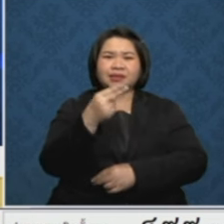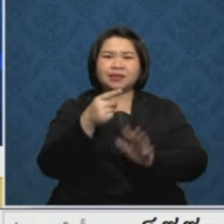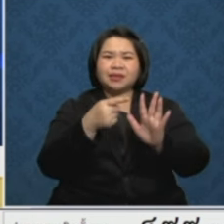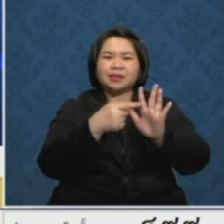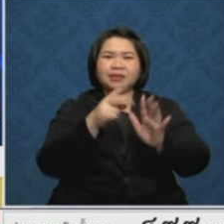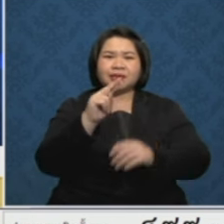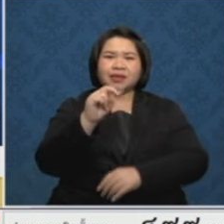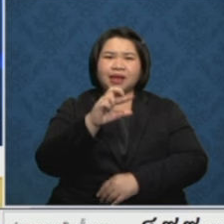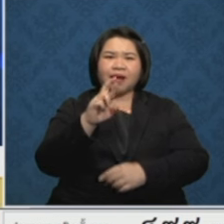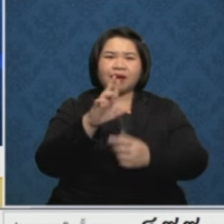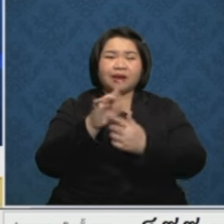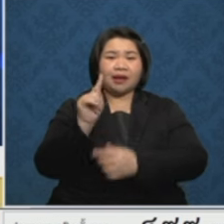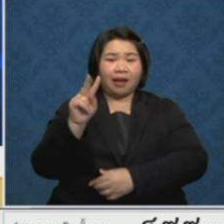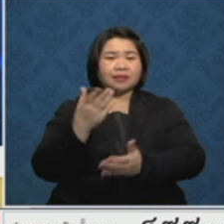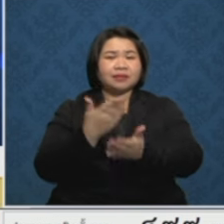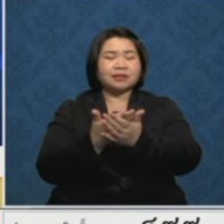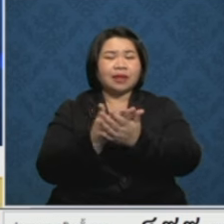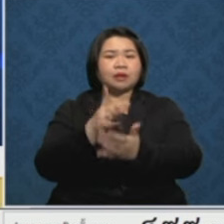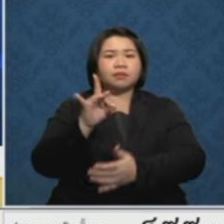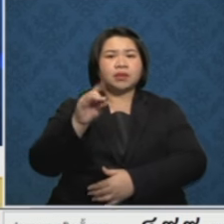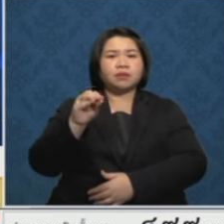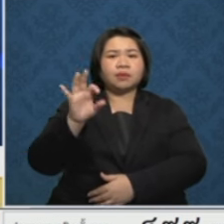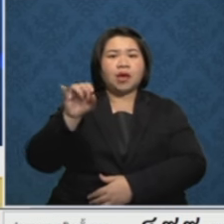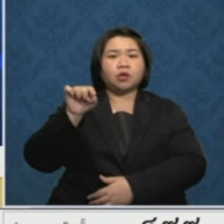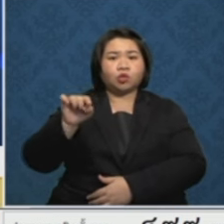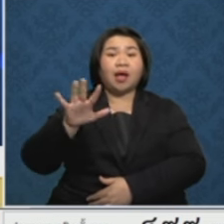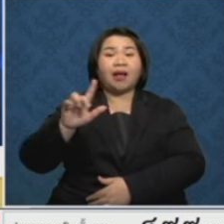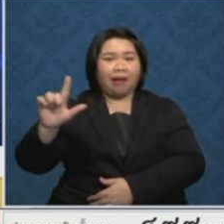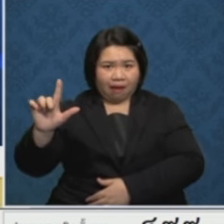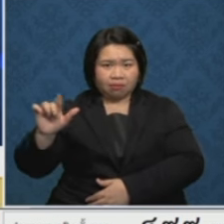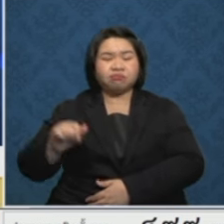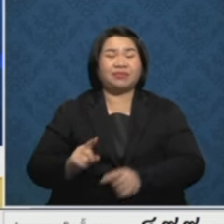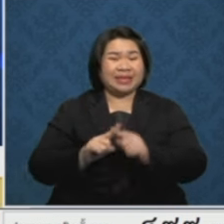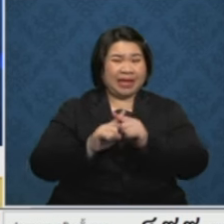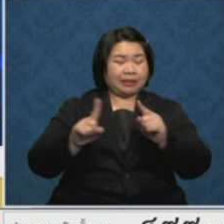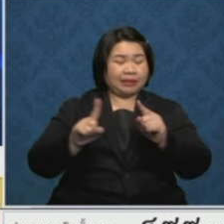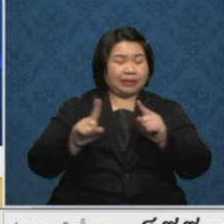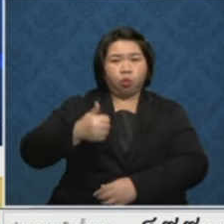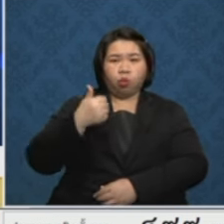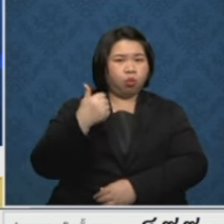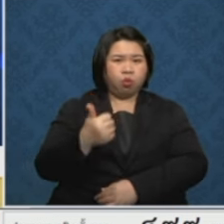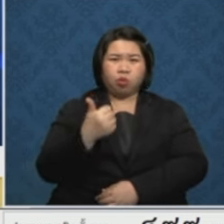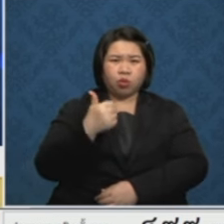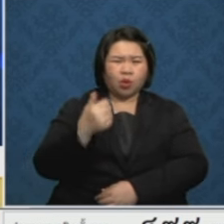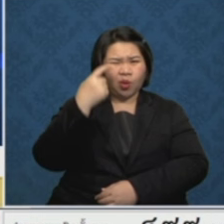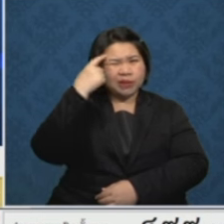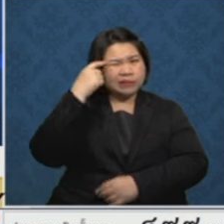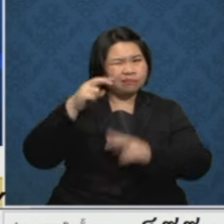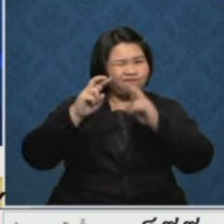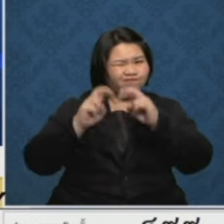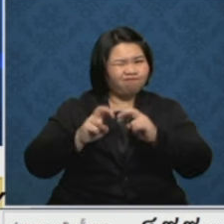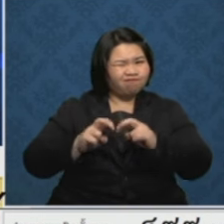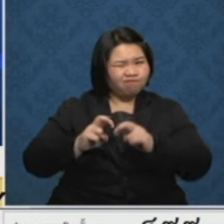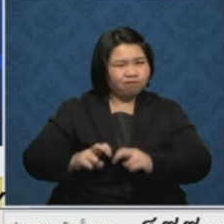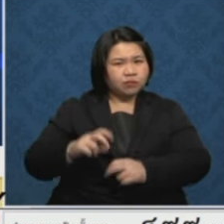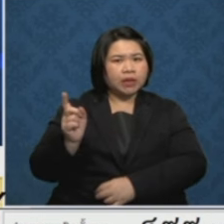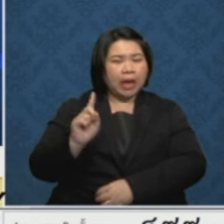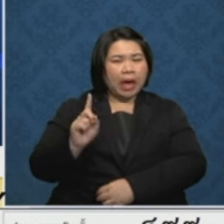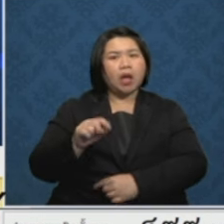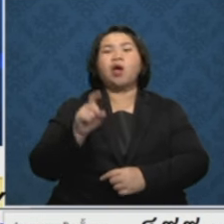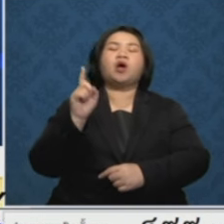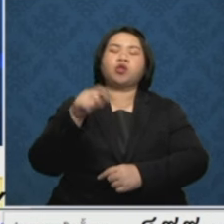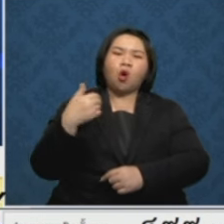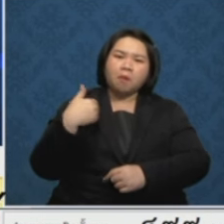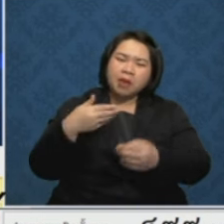ประมาณ 89.5 ล้านบาทระบบ payment ที่สุดยอดซับซ้อนไม่รู้ใครคิดมาได้ยังไงเนี่ยที่จะต้องใช้เป็น open